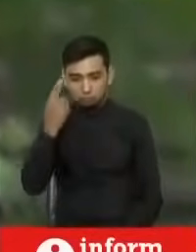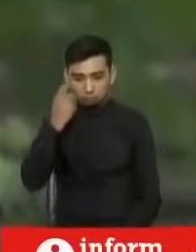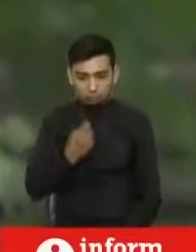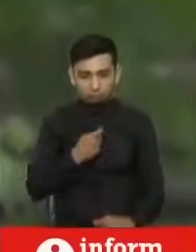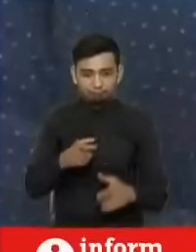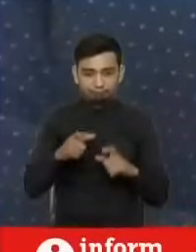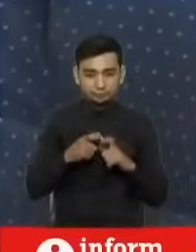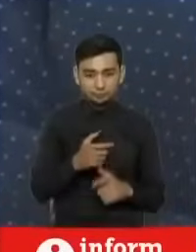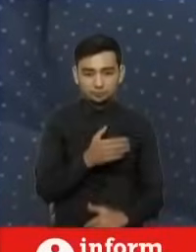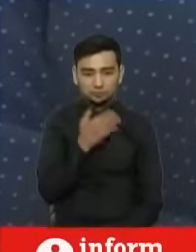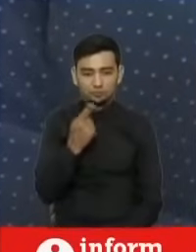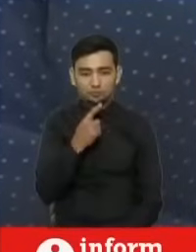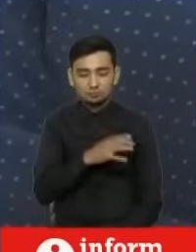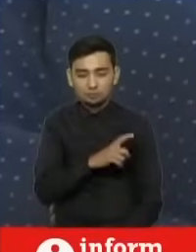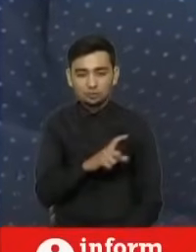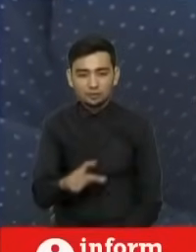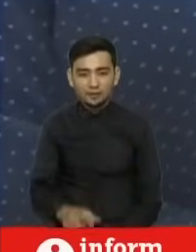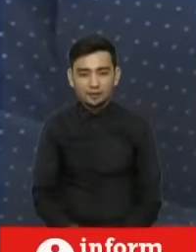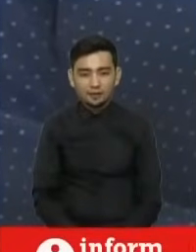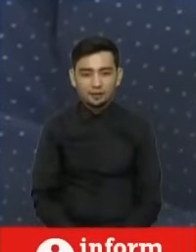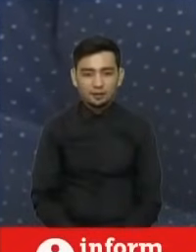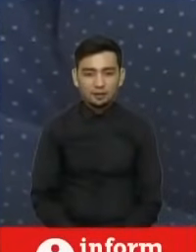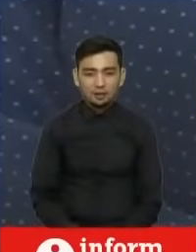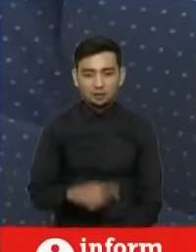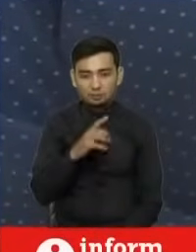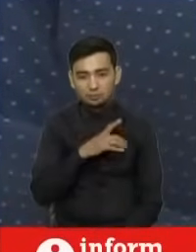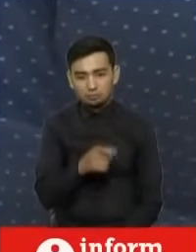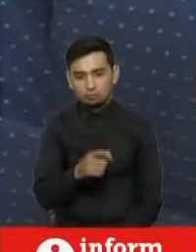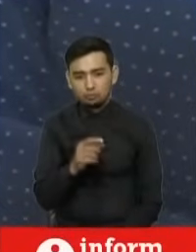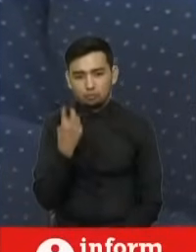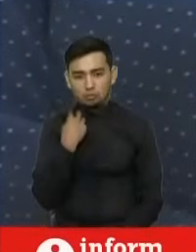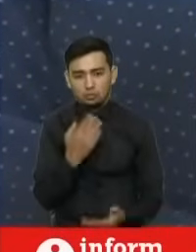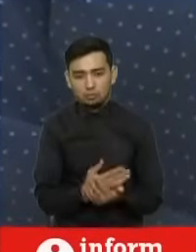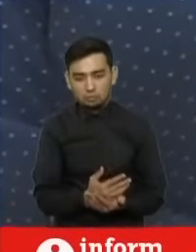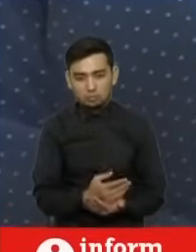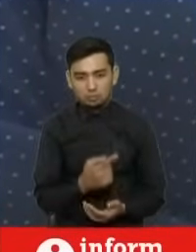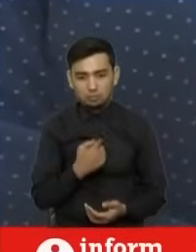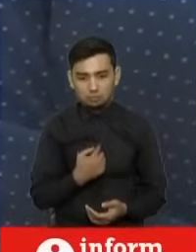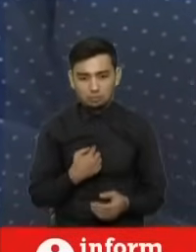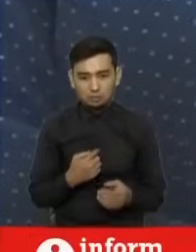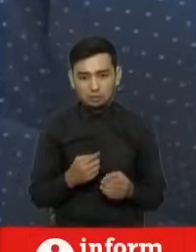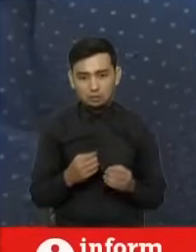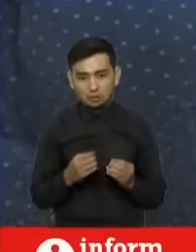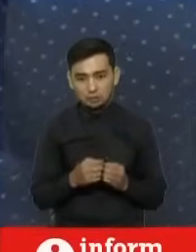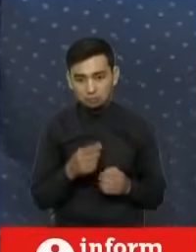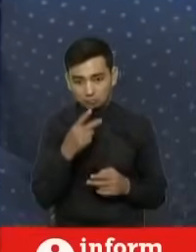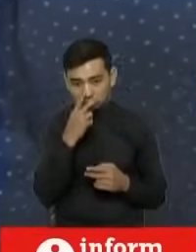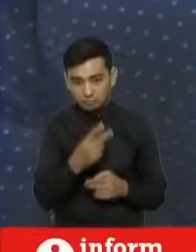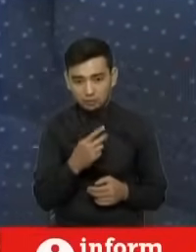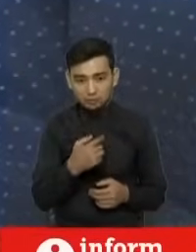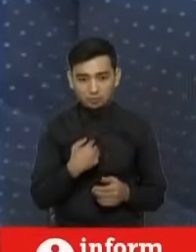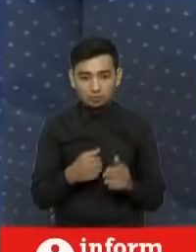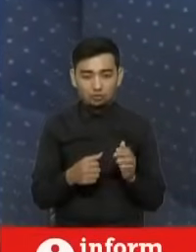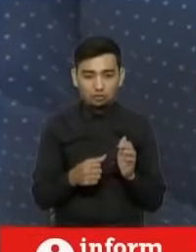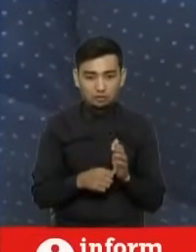люди. У вас на 5-10, говорит, долг. Я говорю, а мы вообще-то живем на 6-10. Посмотрите, говорю, на 6-10